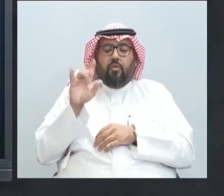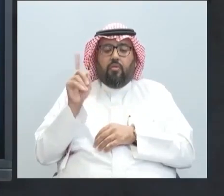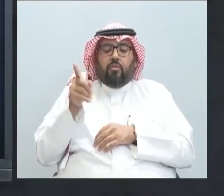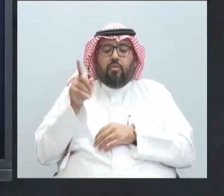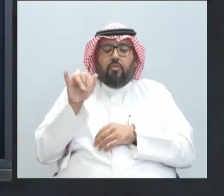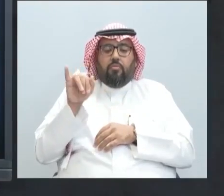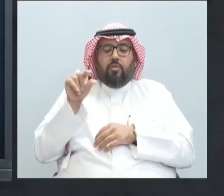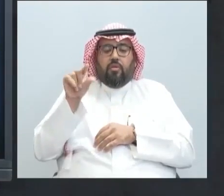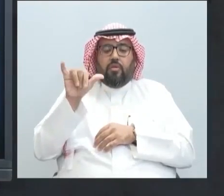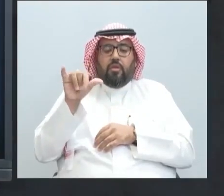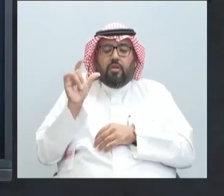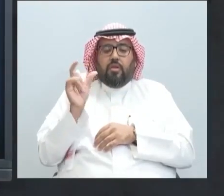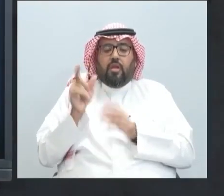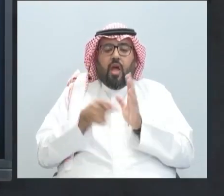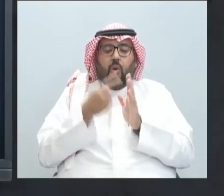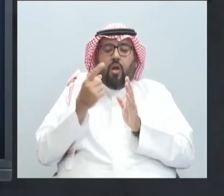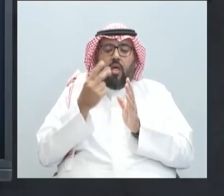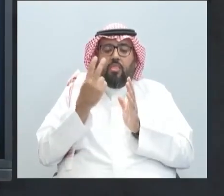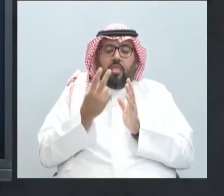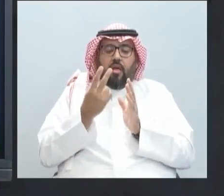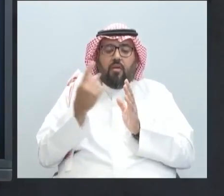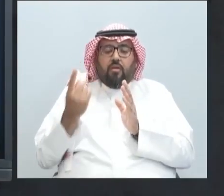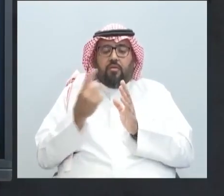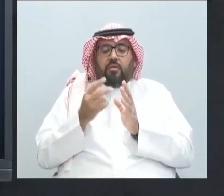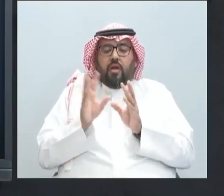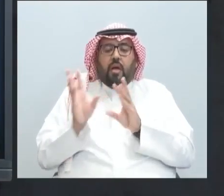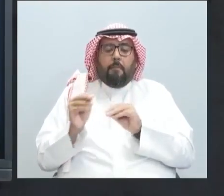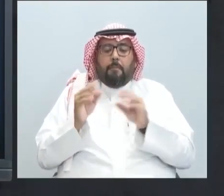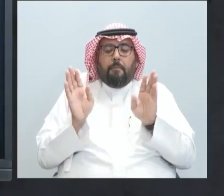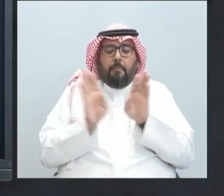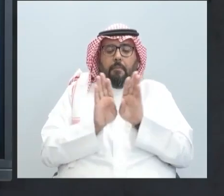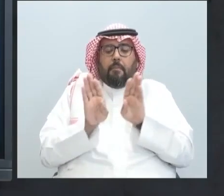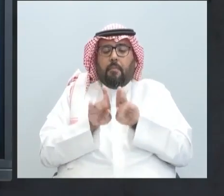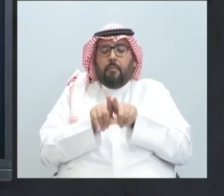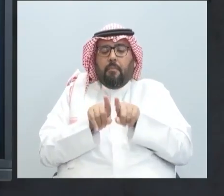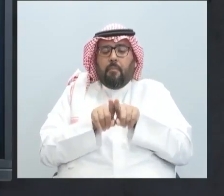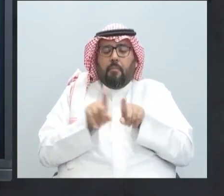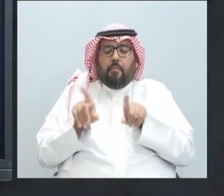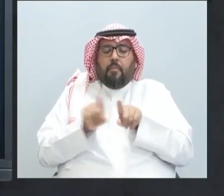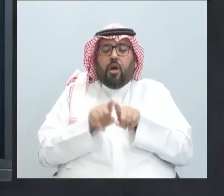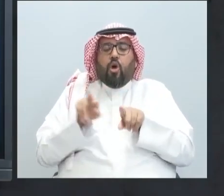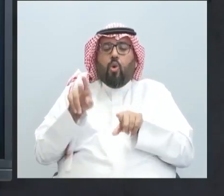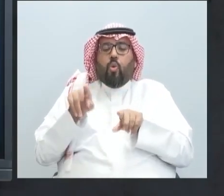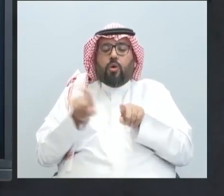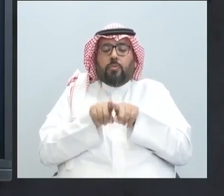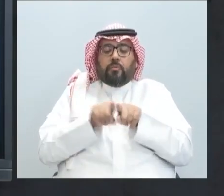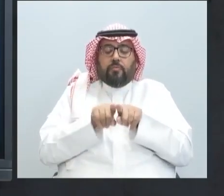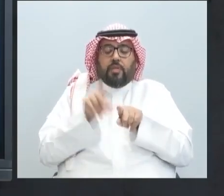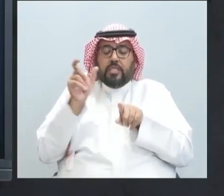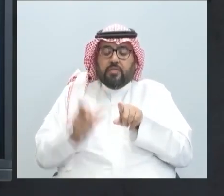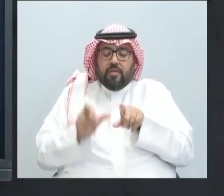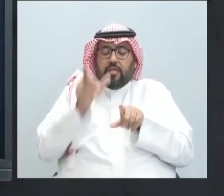الكروماتيدات هذا الكروماتيد الاول هذا الكروماتيد الثاني تحمل نفس الماده اذا هي كروماتيدات شقيقه تحمل نفس الصفات